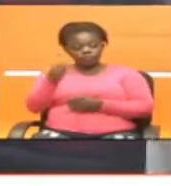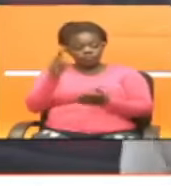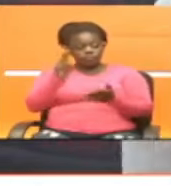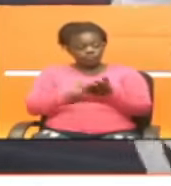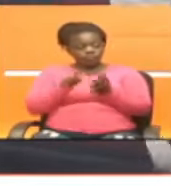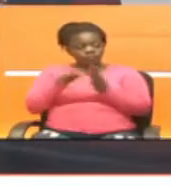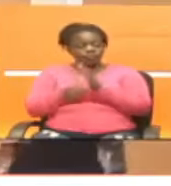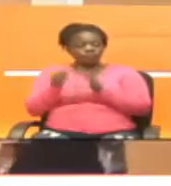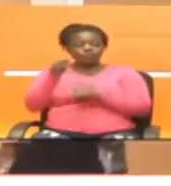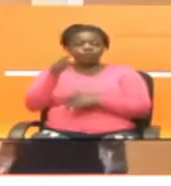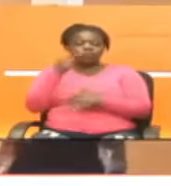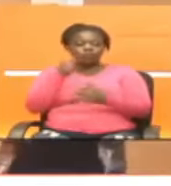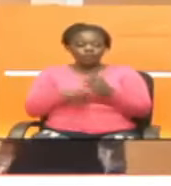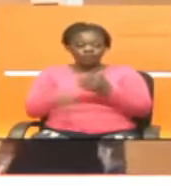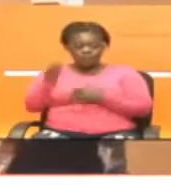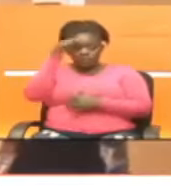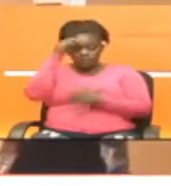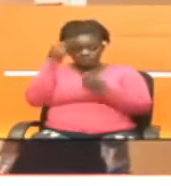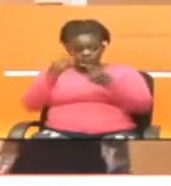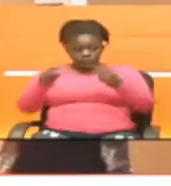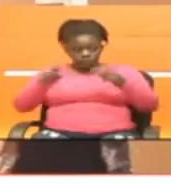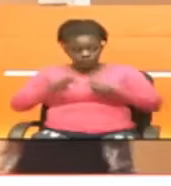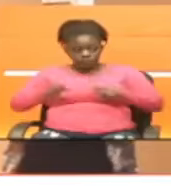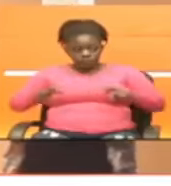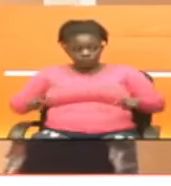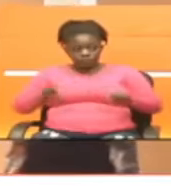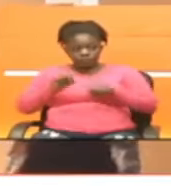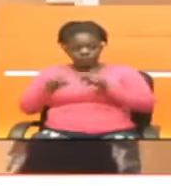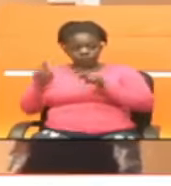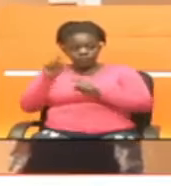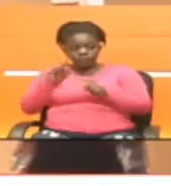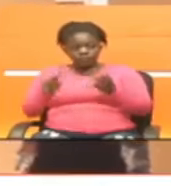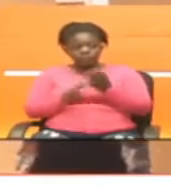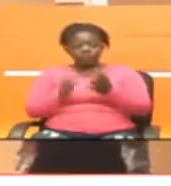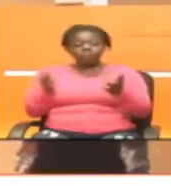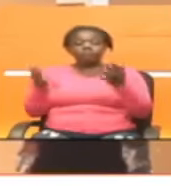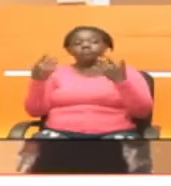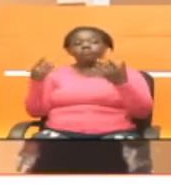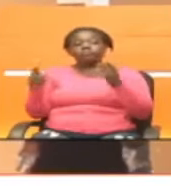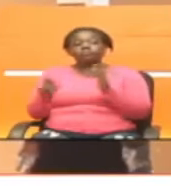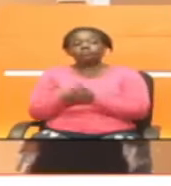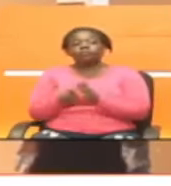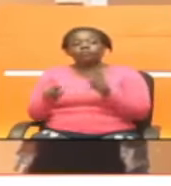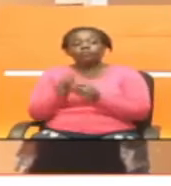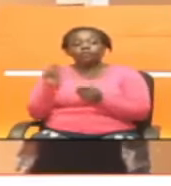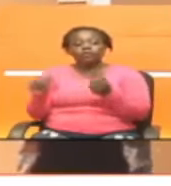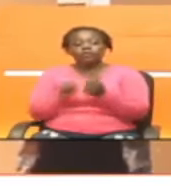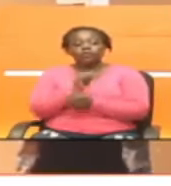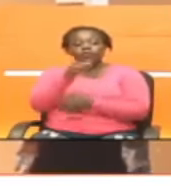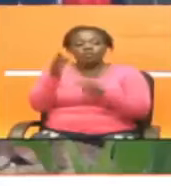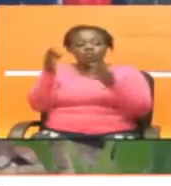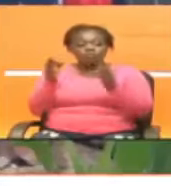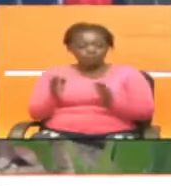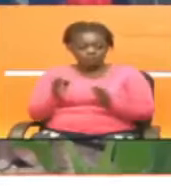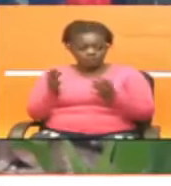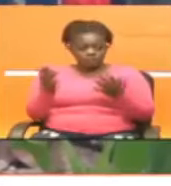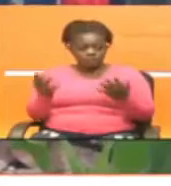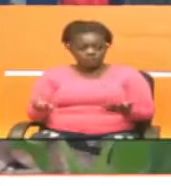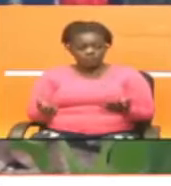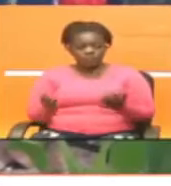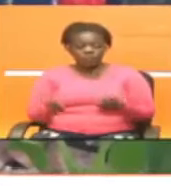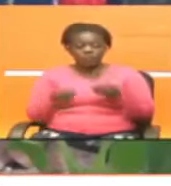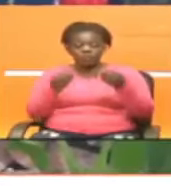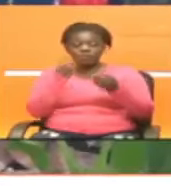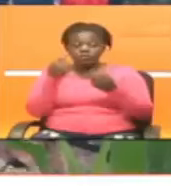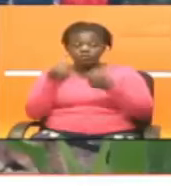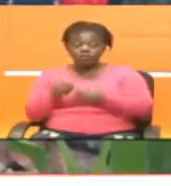eno n'agamba nti poliisi etandise okunoonyereza ku bantu abatwalidde amateeka mu ngalo ne basaanyaawo ebintu. Awadde yakoze